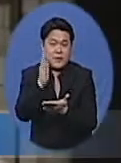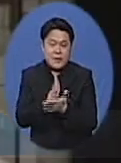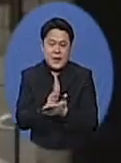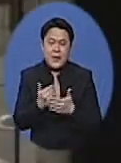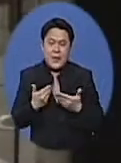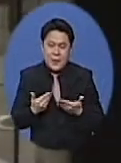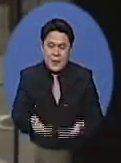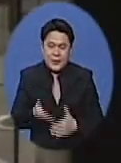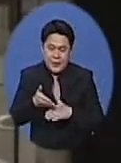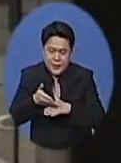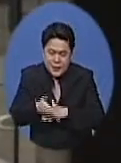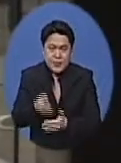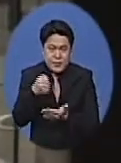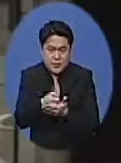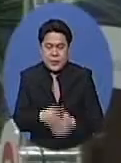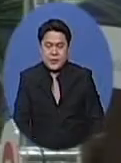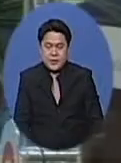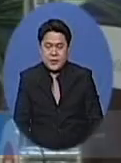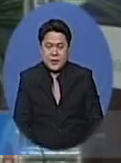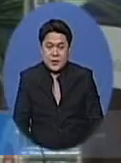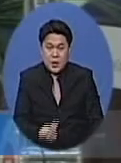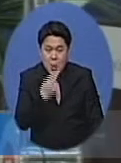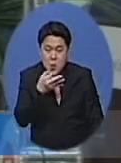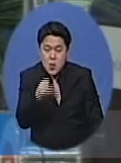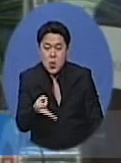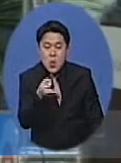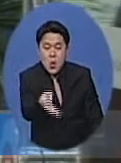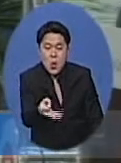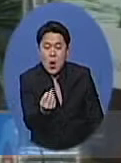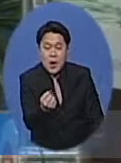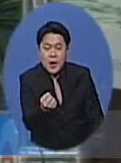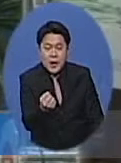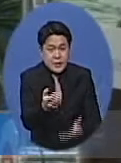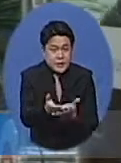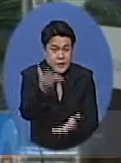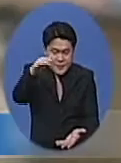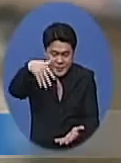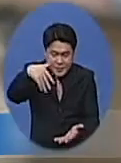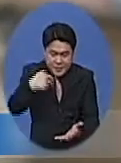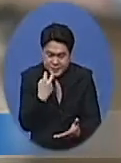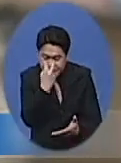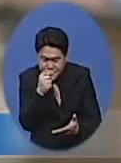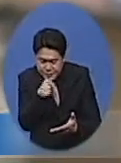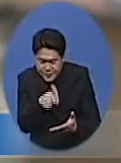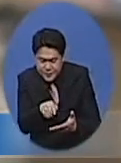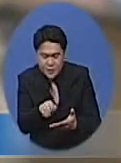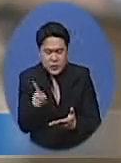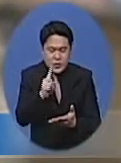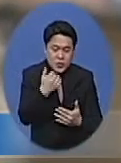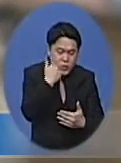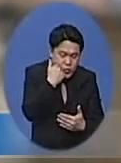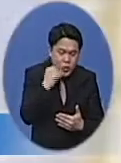전해졌습니다. 당정은 우선 최신 건강보험료 부과자료를 기준으로 시뮬레이션을 해 실제로 어떤